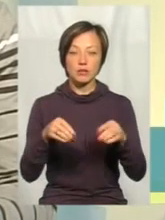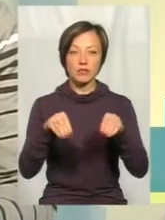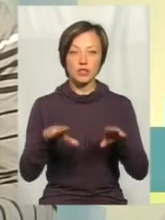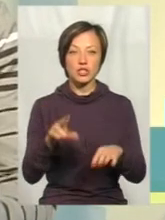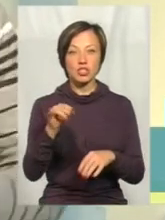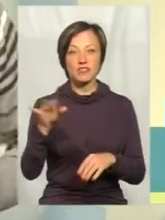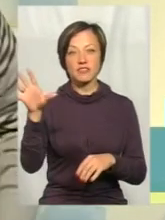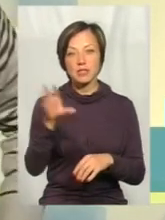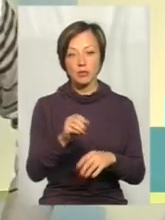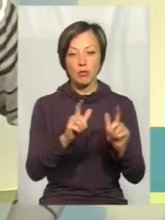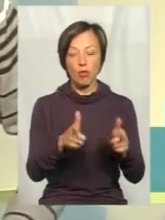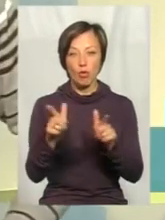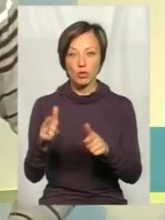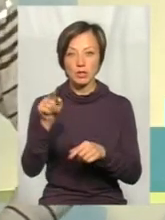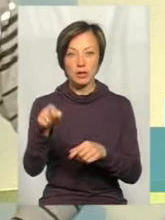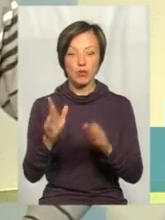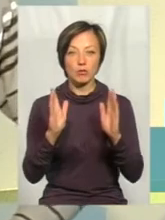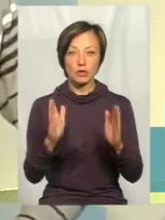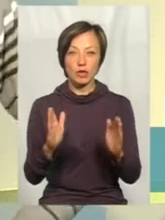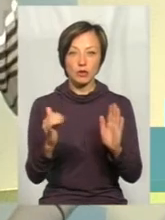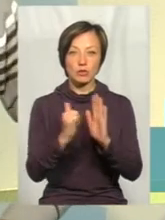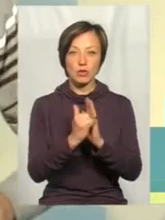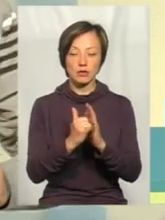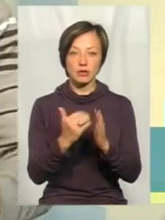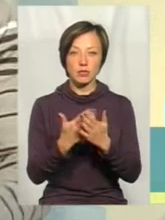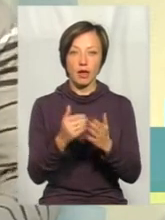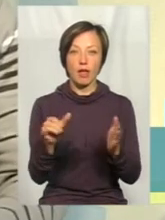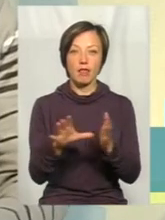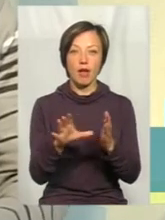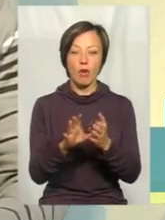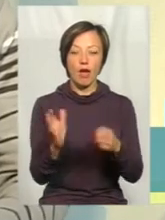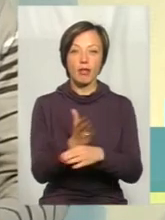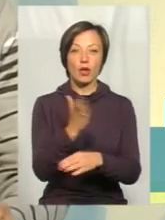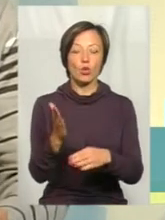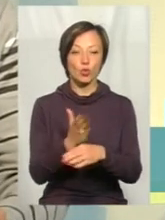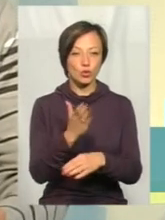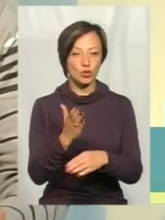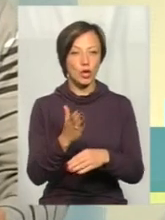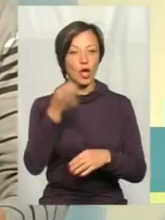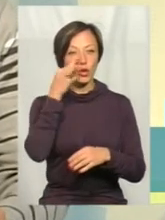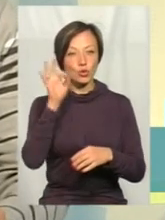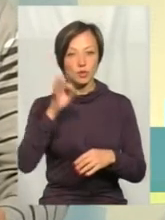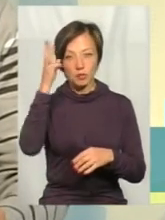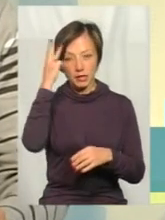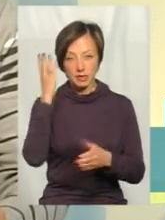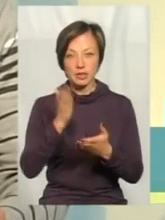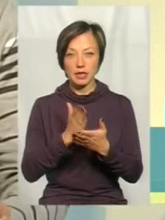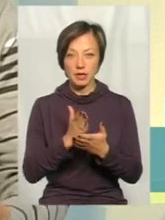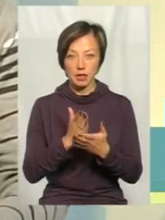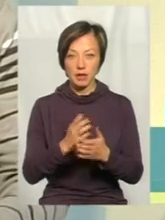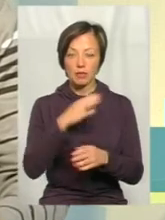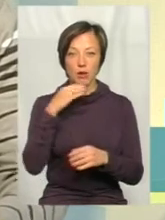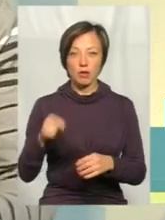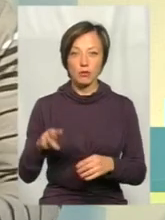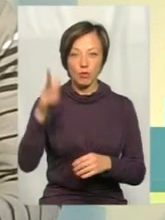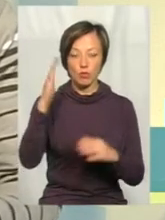чи всі взагалі погоджуються з тим, що там буде якийсь такий об'єкт, да, там, енергогенеруючий. Досвід в Хмельницькому є вже на багатоповерхових будинках, тобто його